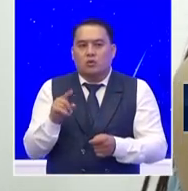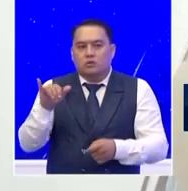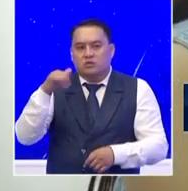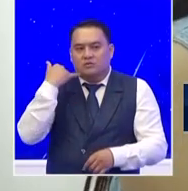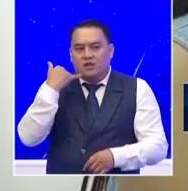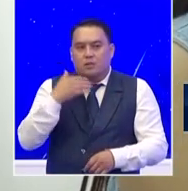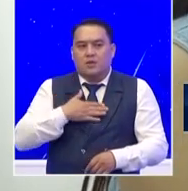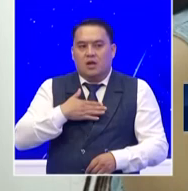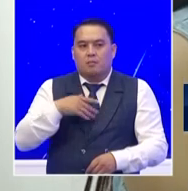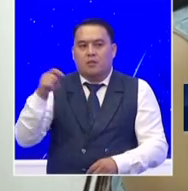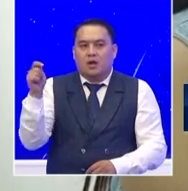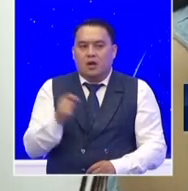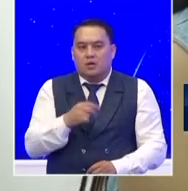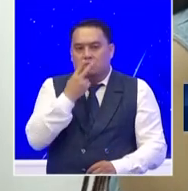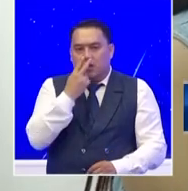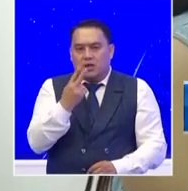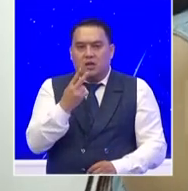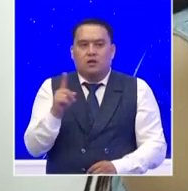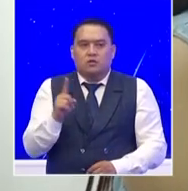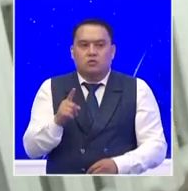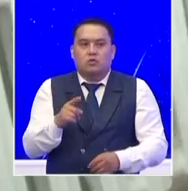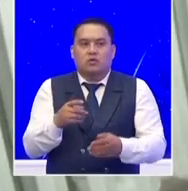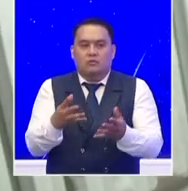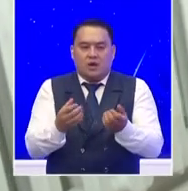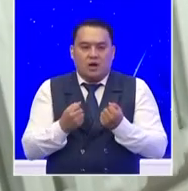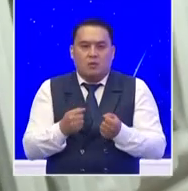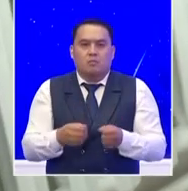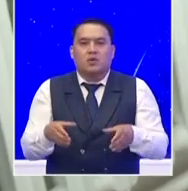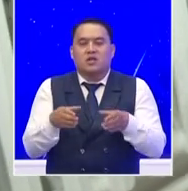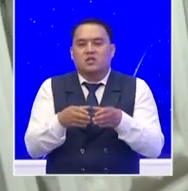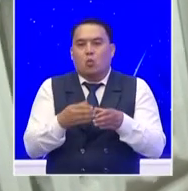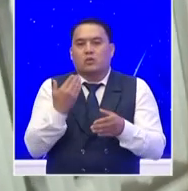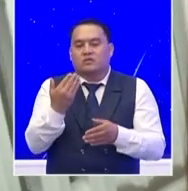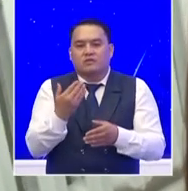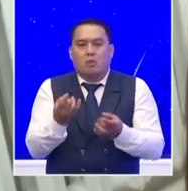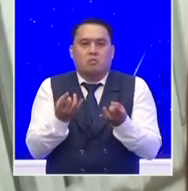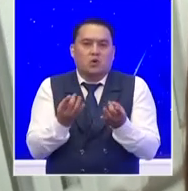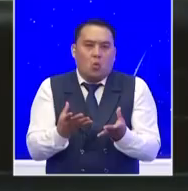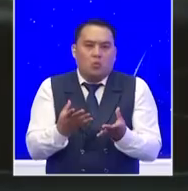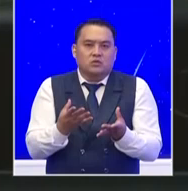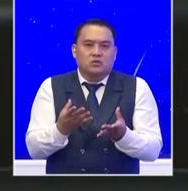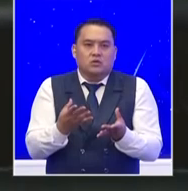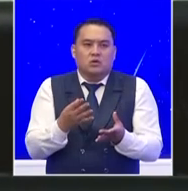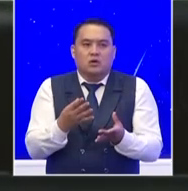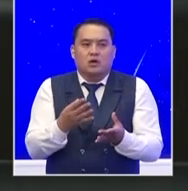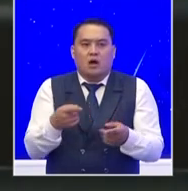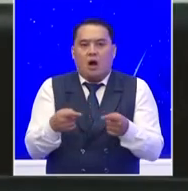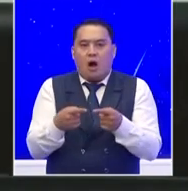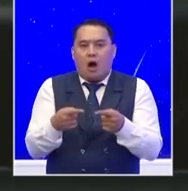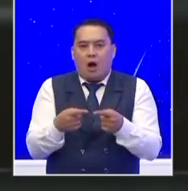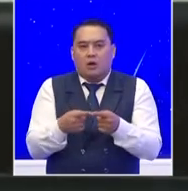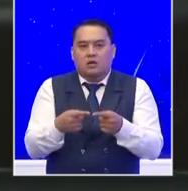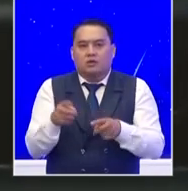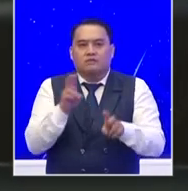звонили. Они приходили, смотрели и брали. Преступная схема девушки оказалась очень проста и доходна. Живя в арендованных квартирах,